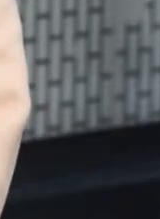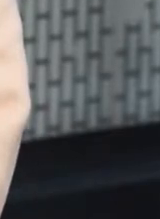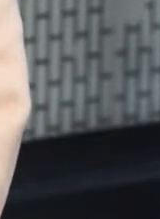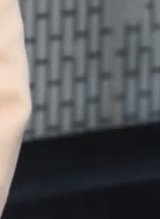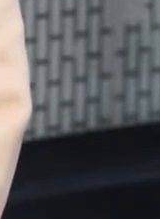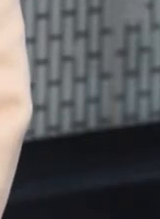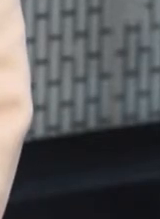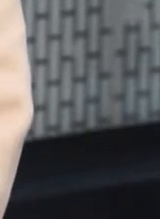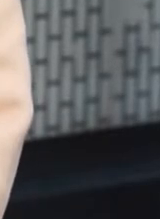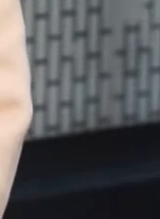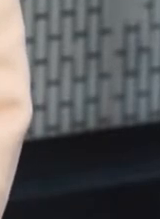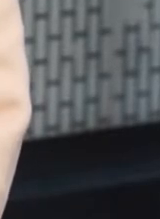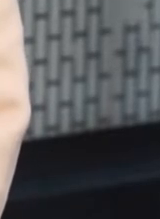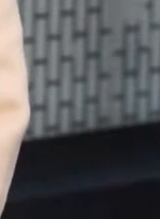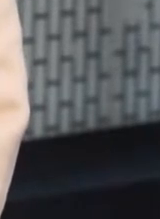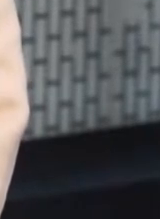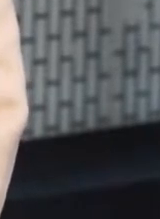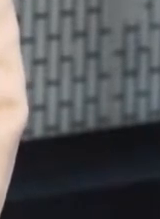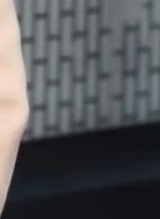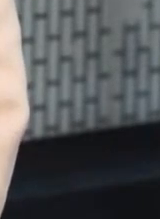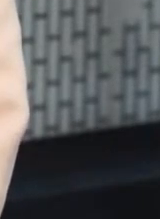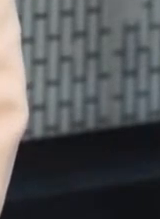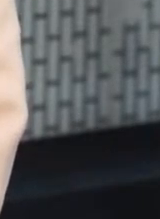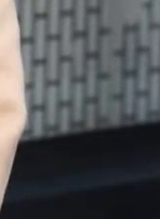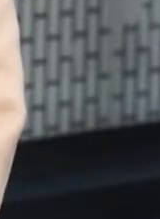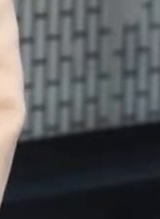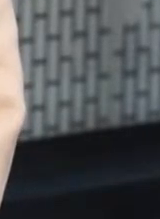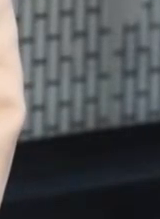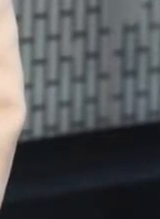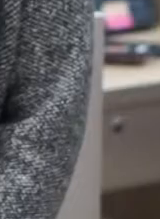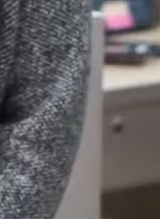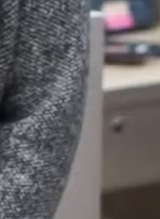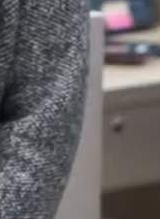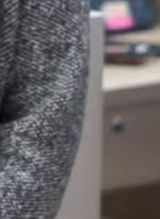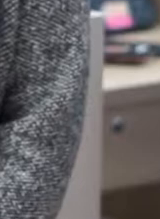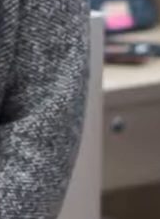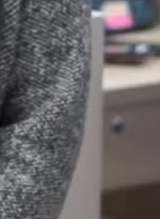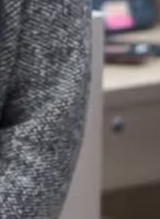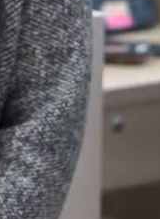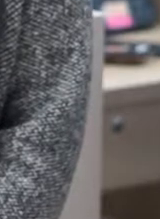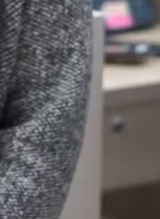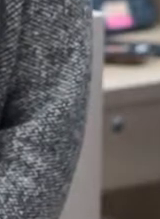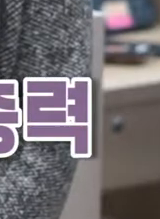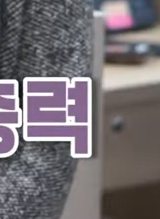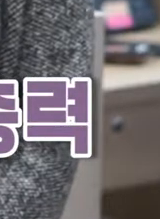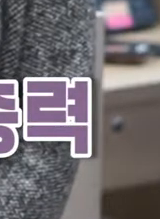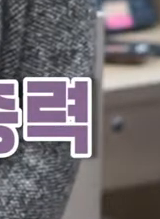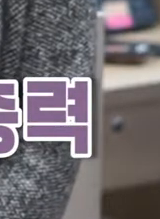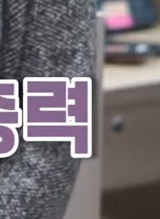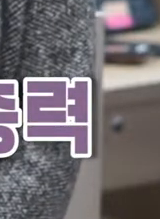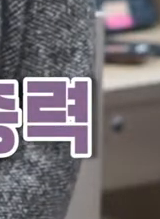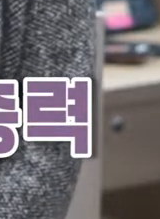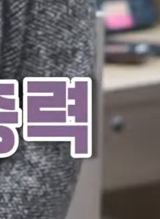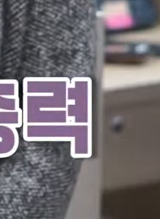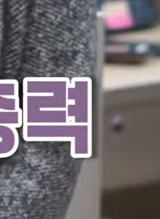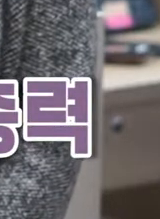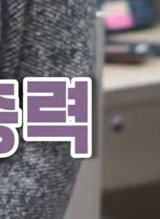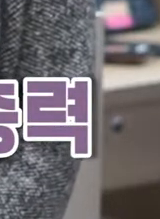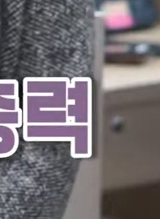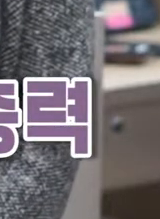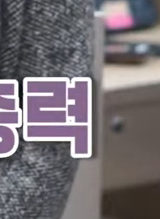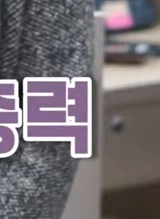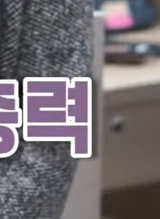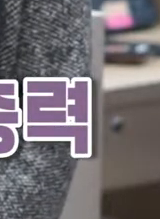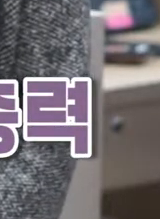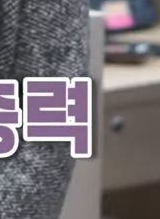조화로운 성장, 삶이 아름다운 강서, 아이강서TV 김민주입니다. 강서구가 코로나19 확산 방지를 막기 위해